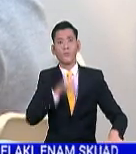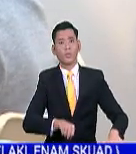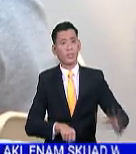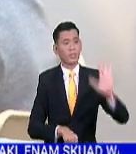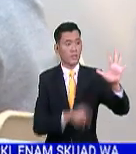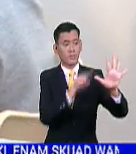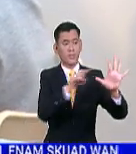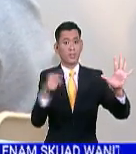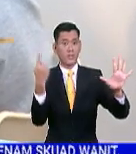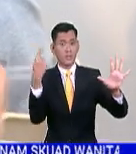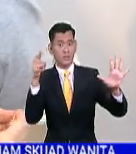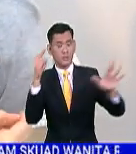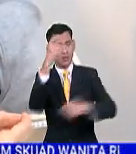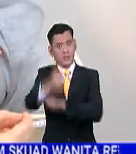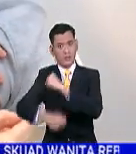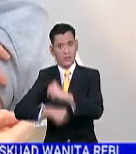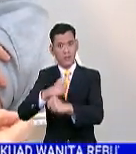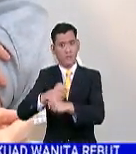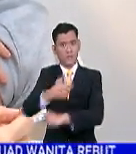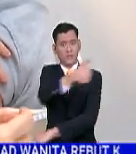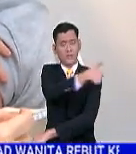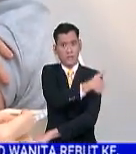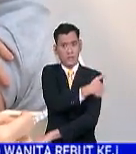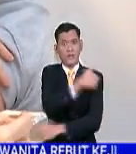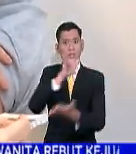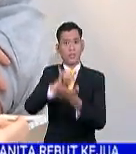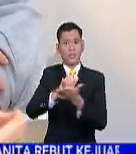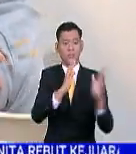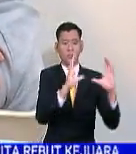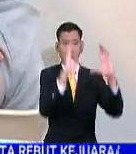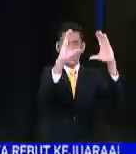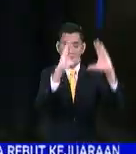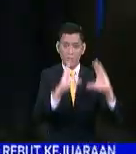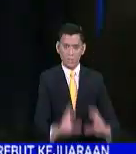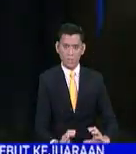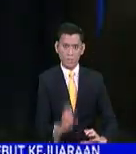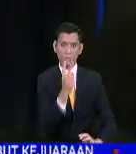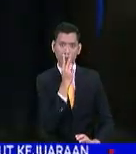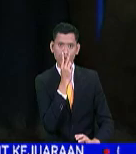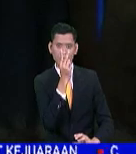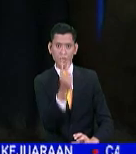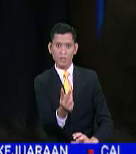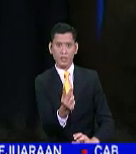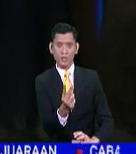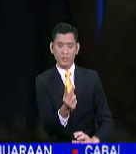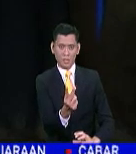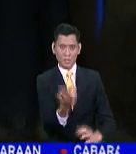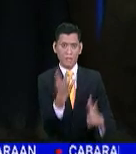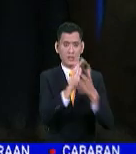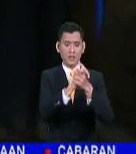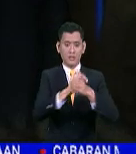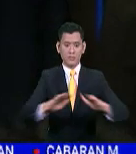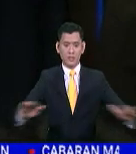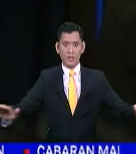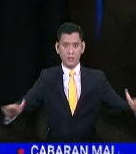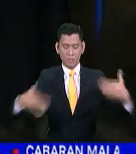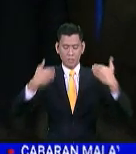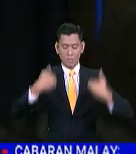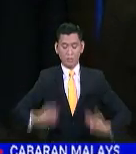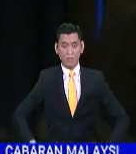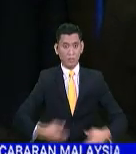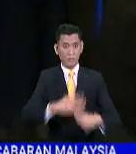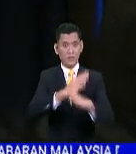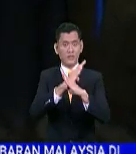tahun. Pembaksinan itu juga antara strategi bagi memastikan sesi pembelajaran di sekolah berjalan lancar kerana golongan